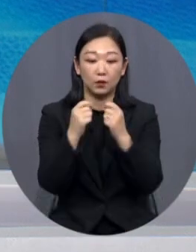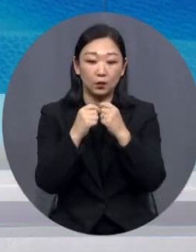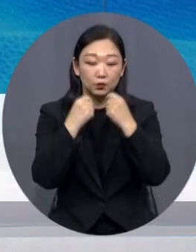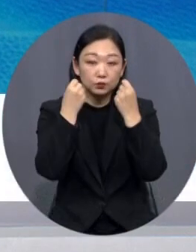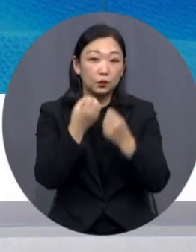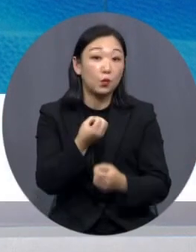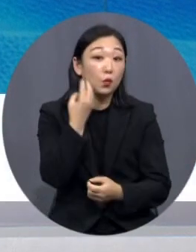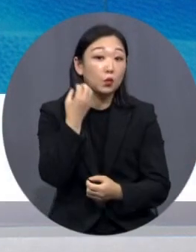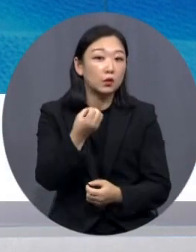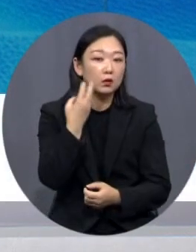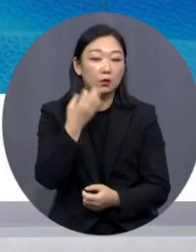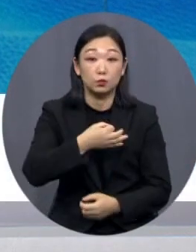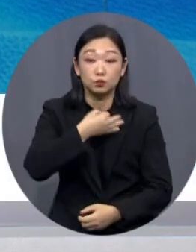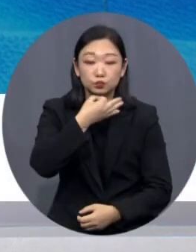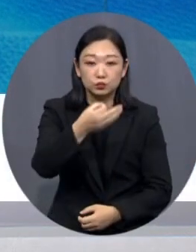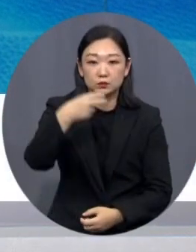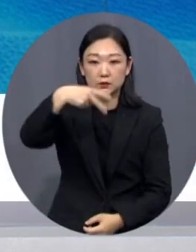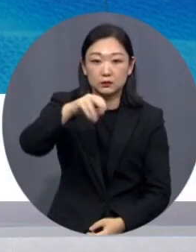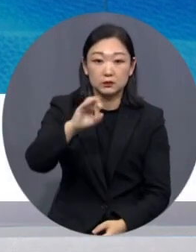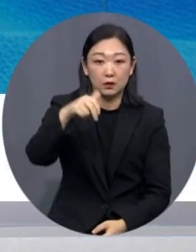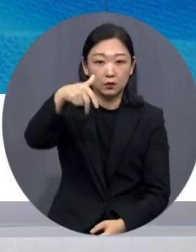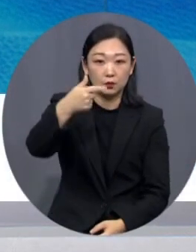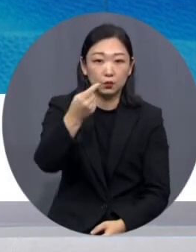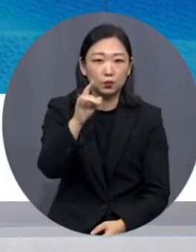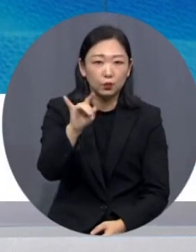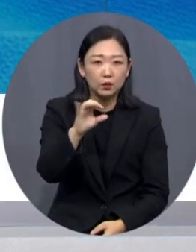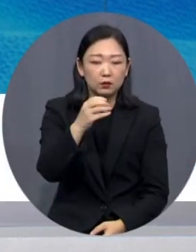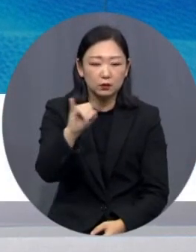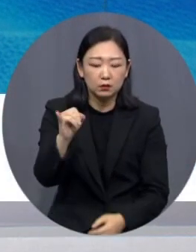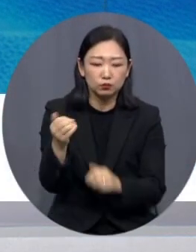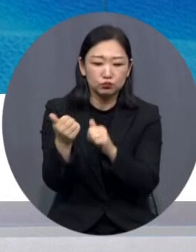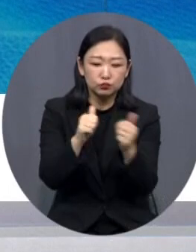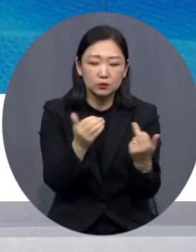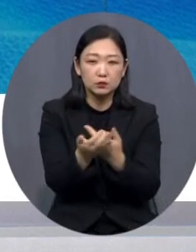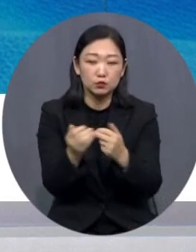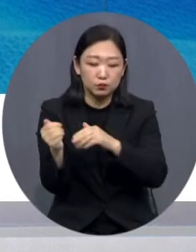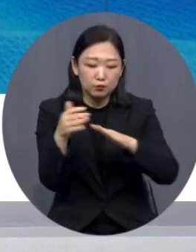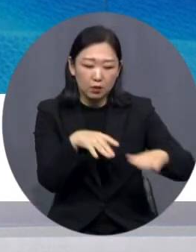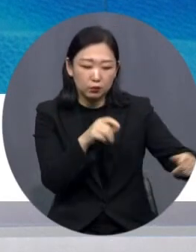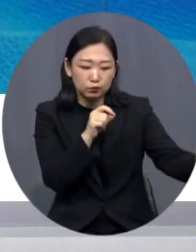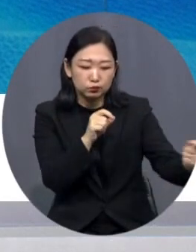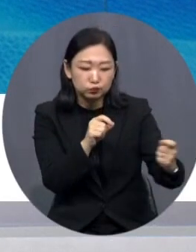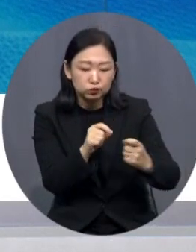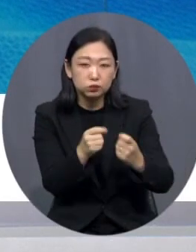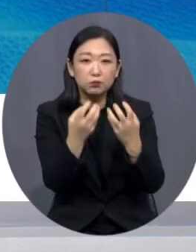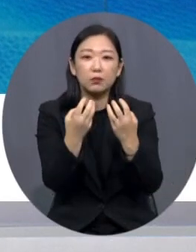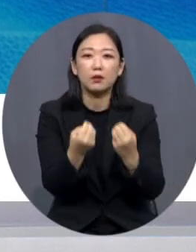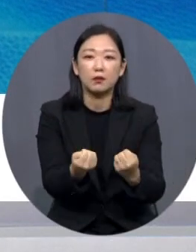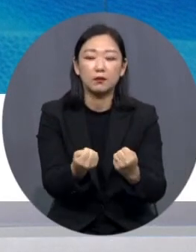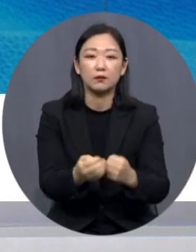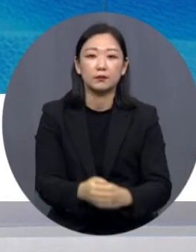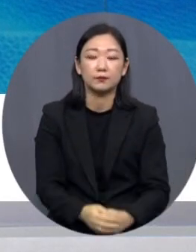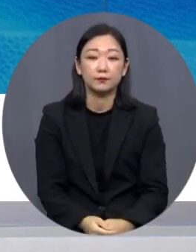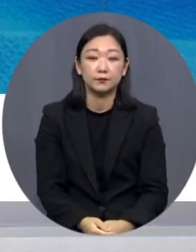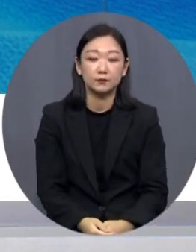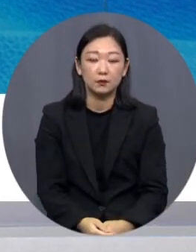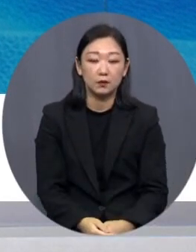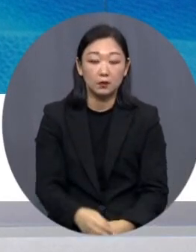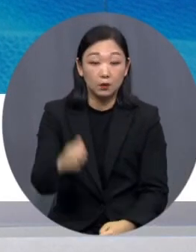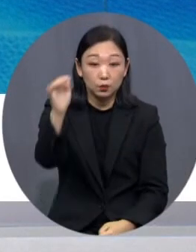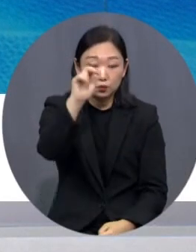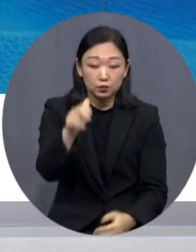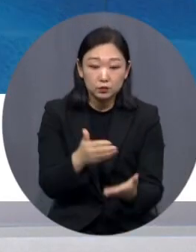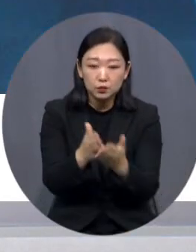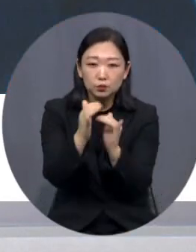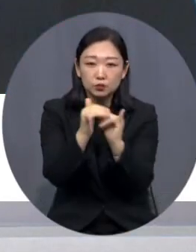웃는 고래로 불리는 상괭이가 죽은 채 제주 해안으로 떠밀려 오는 경우가 많은데요 국내의 전문가들로